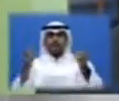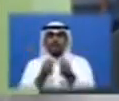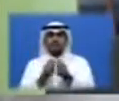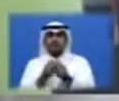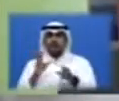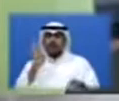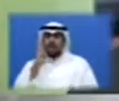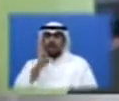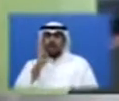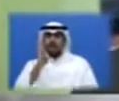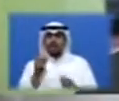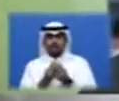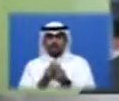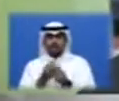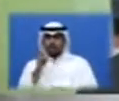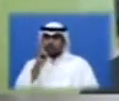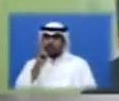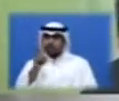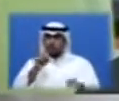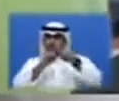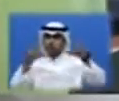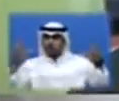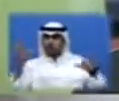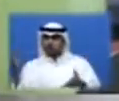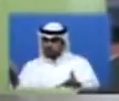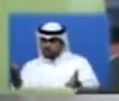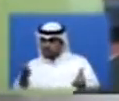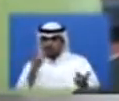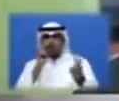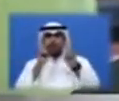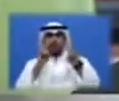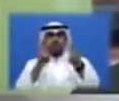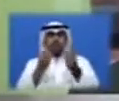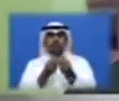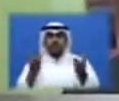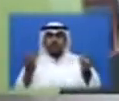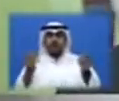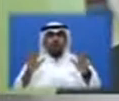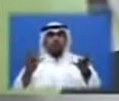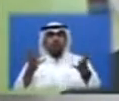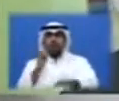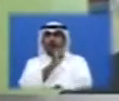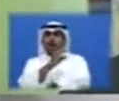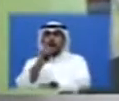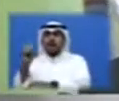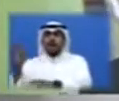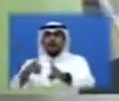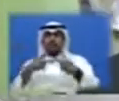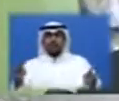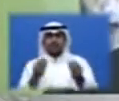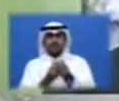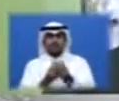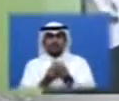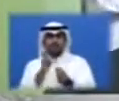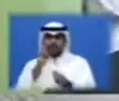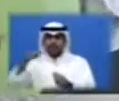تعليمي يحبب او يوضح، خلينا نقول يوضح ما هي الرياضيات، كيف يتم تطبيق الرياضيات